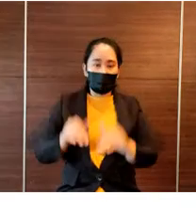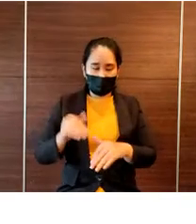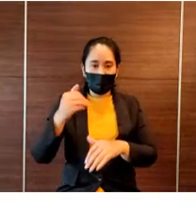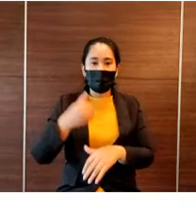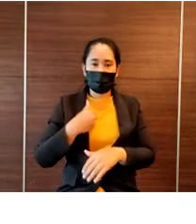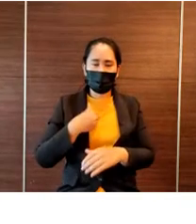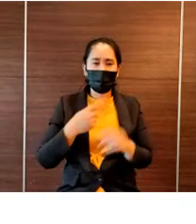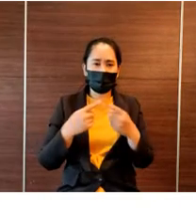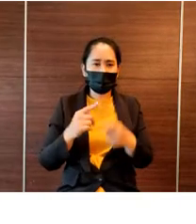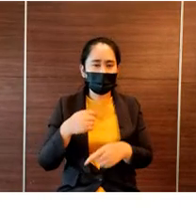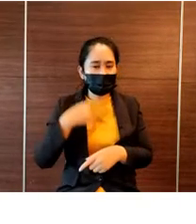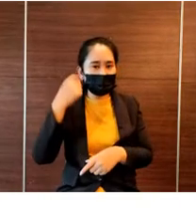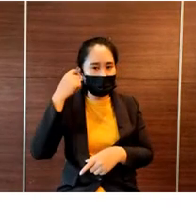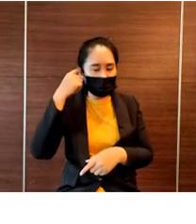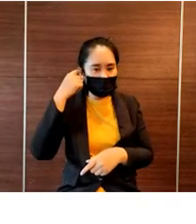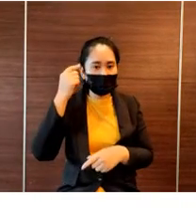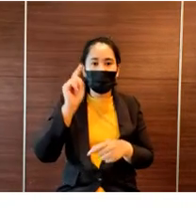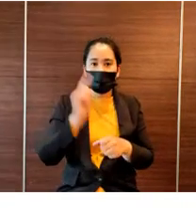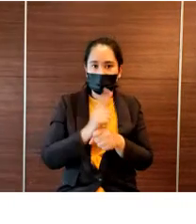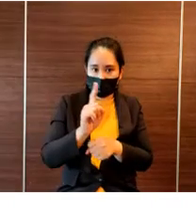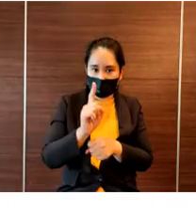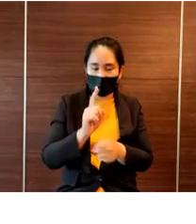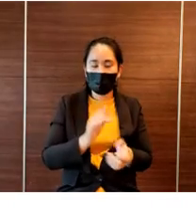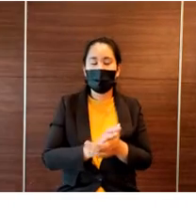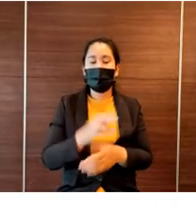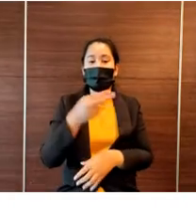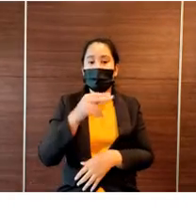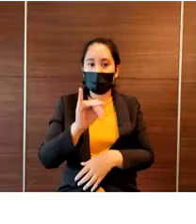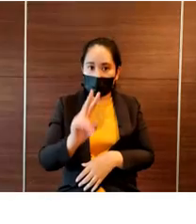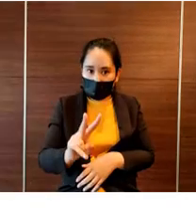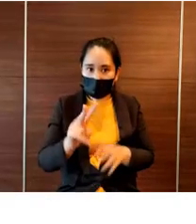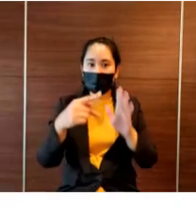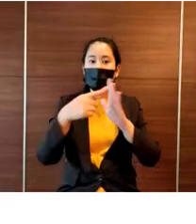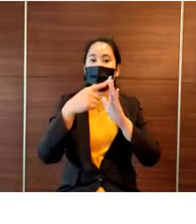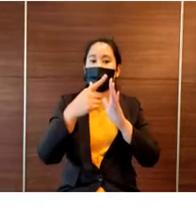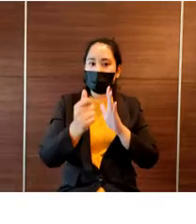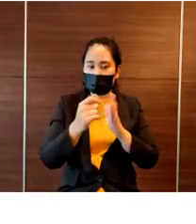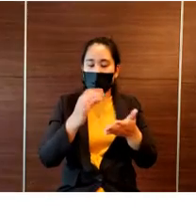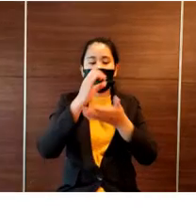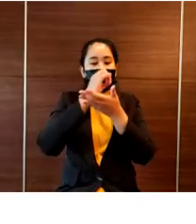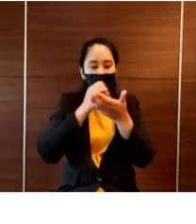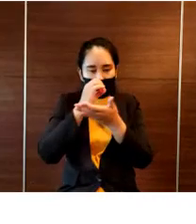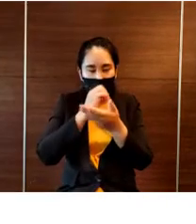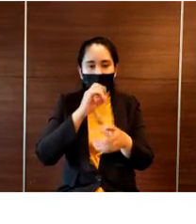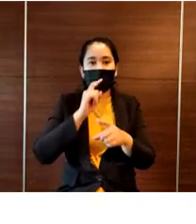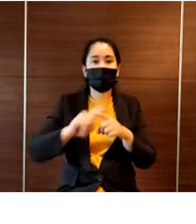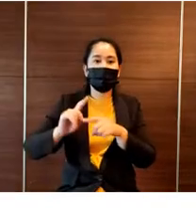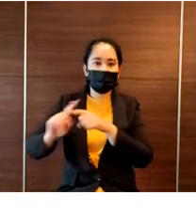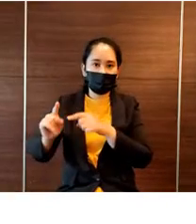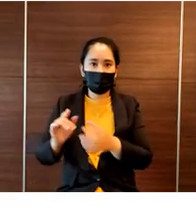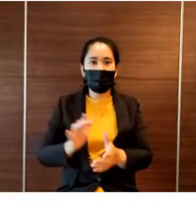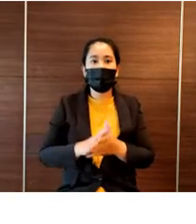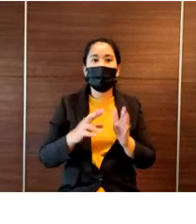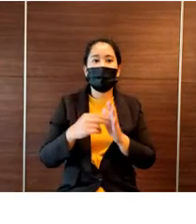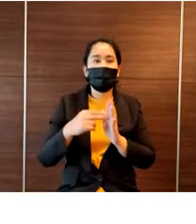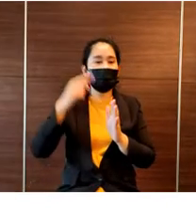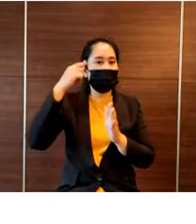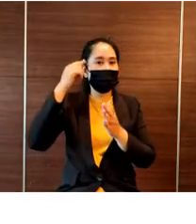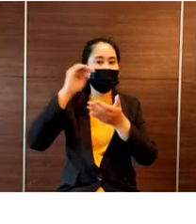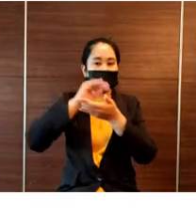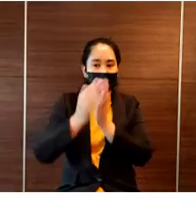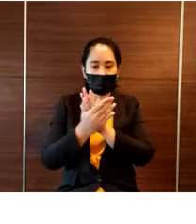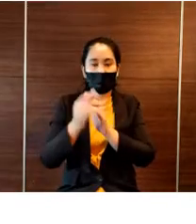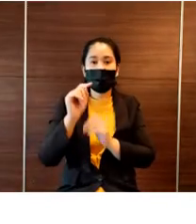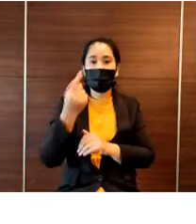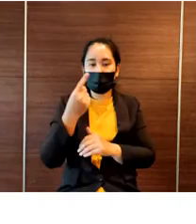องทำยังไงให้การพูดถึง HIV การพูดถึงการใช้ยาเสพติดเนี่ยเป็นอีกมิติหนึ่งที่ไม่ใช่เมื่